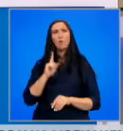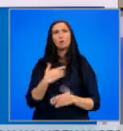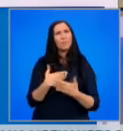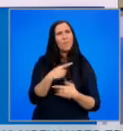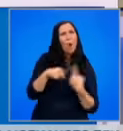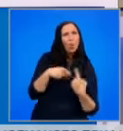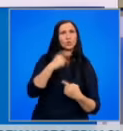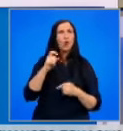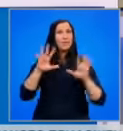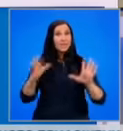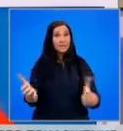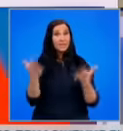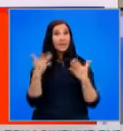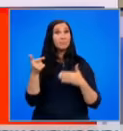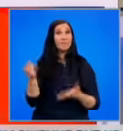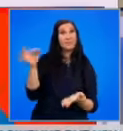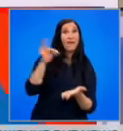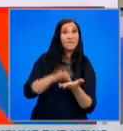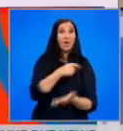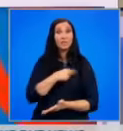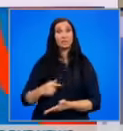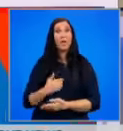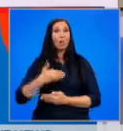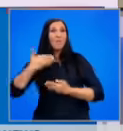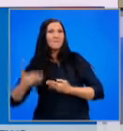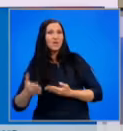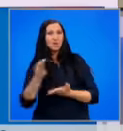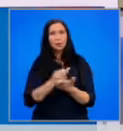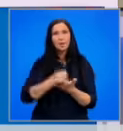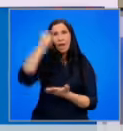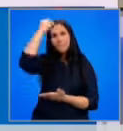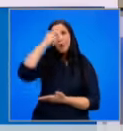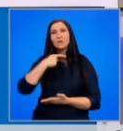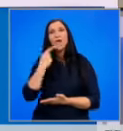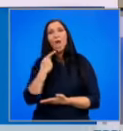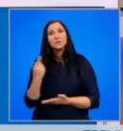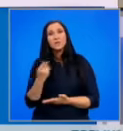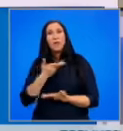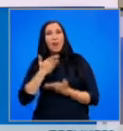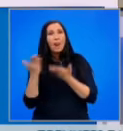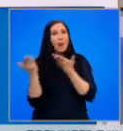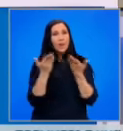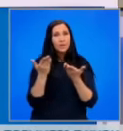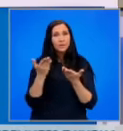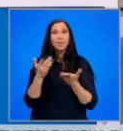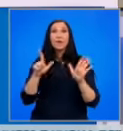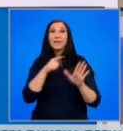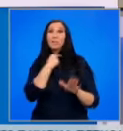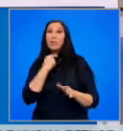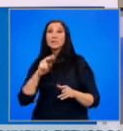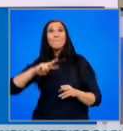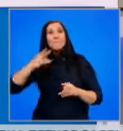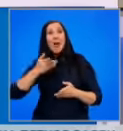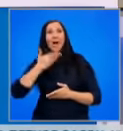110 000 и днес се явиха на национално външно оценяване по български език и литература. Седмокласниците преразказваха разказа